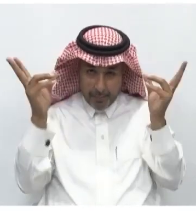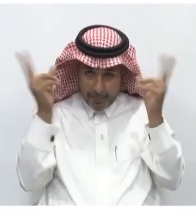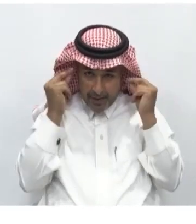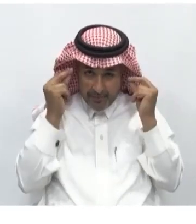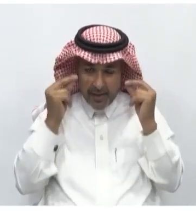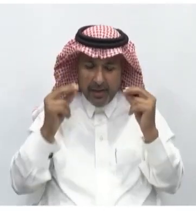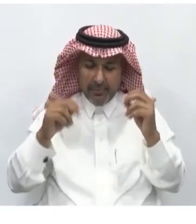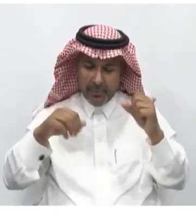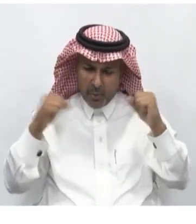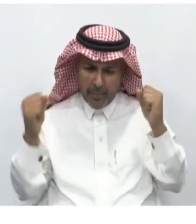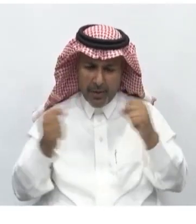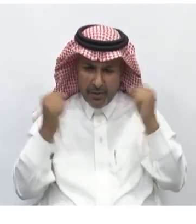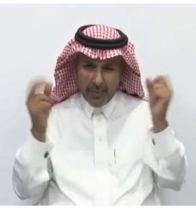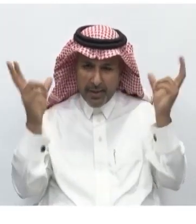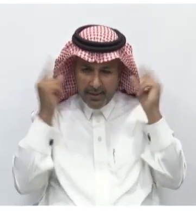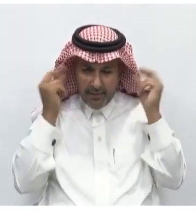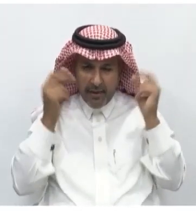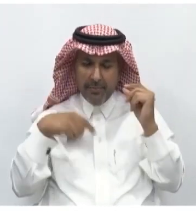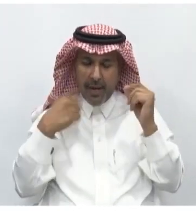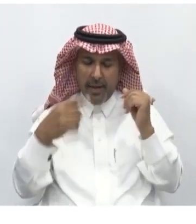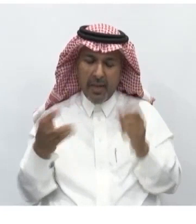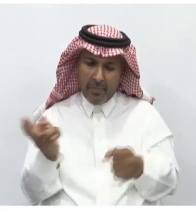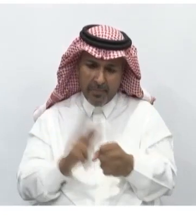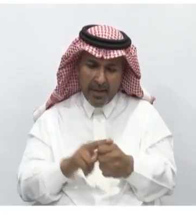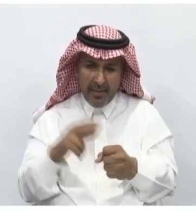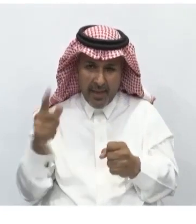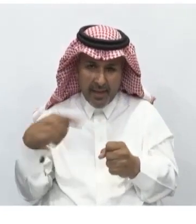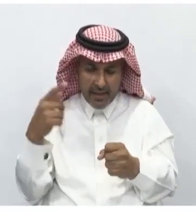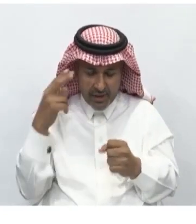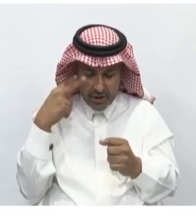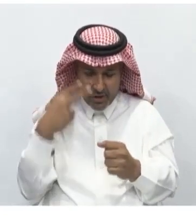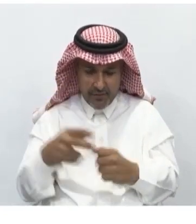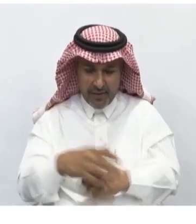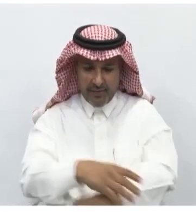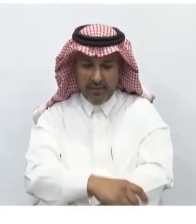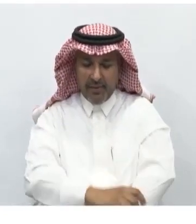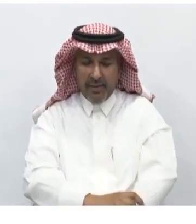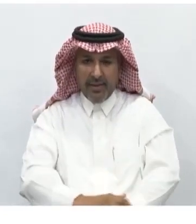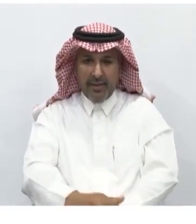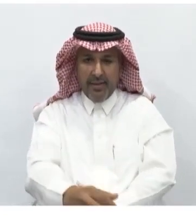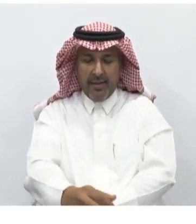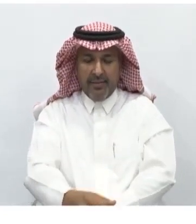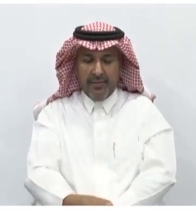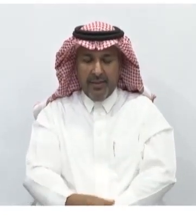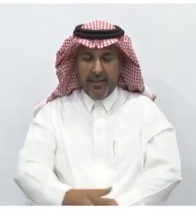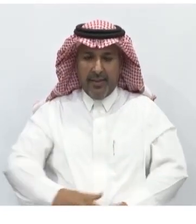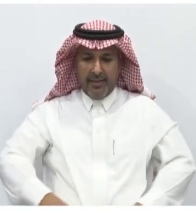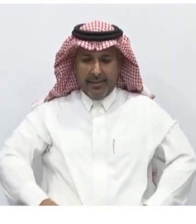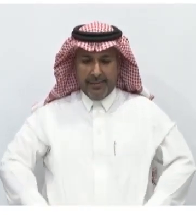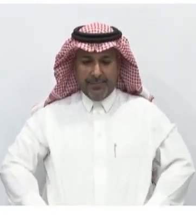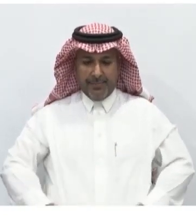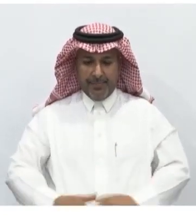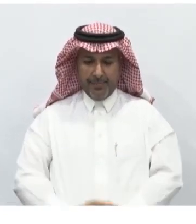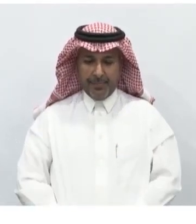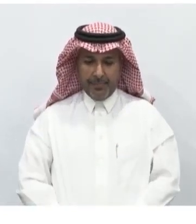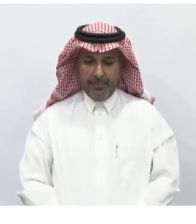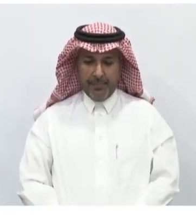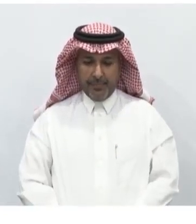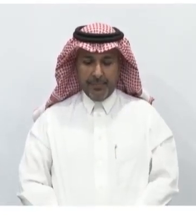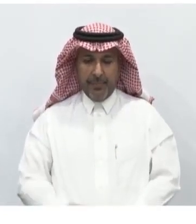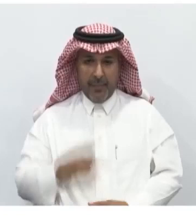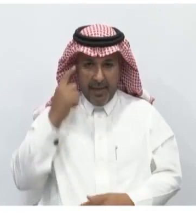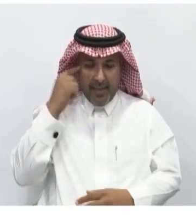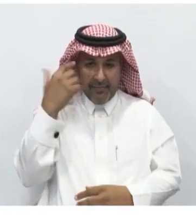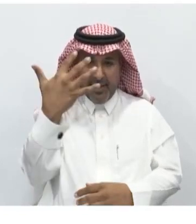بـ حذف الـ X فسنبدلها بالـ 5 أو الـ 5. CuSO4 مضروبة في 5